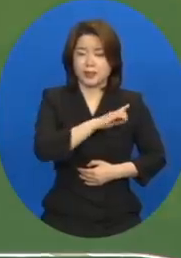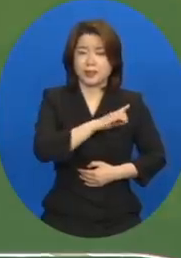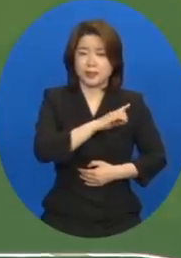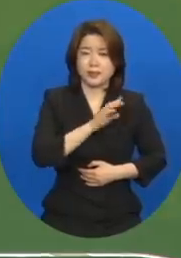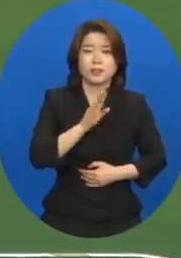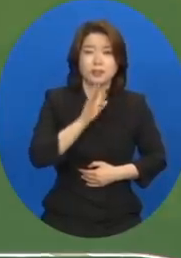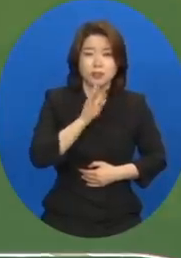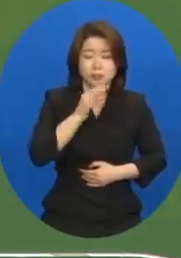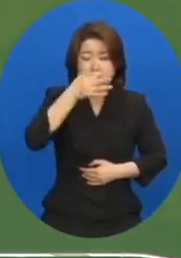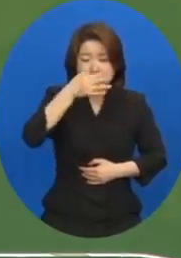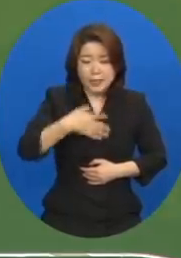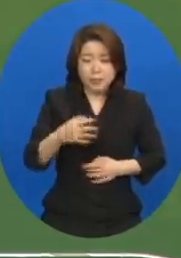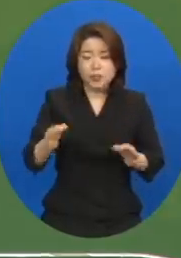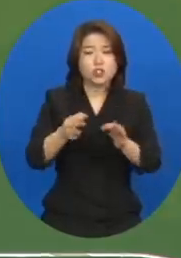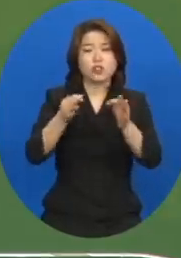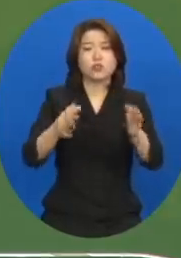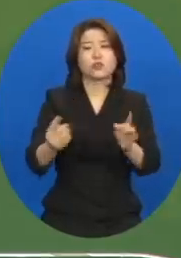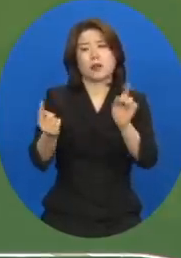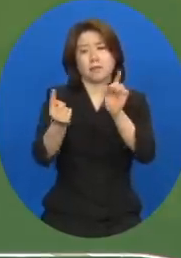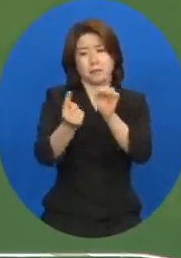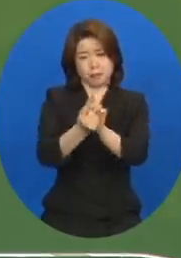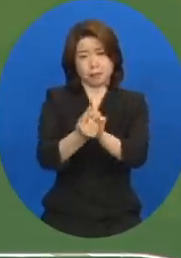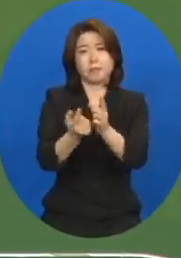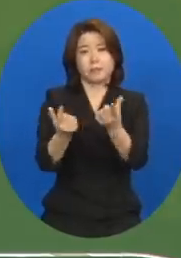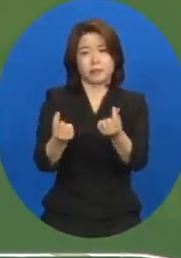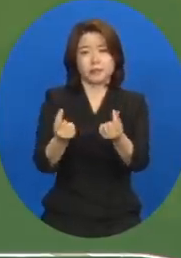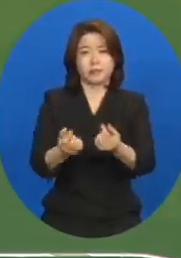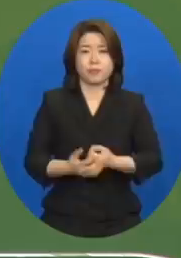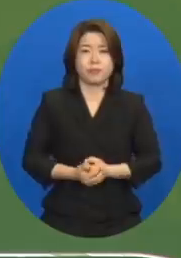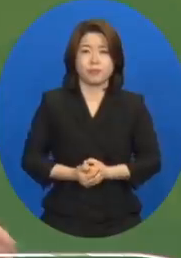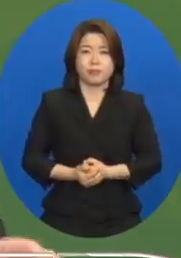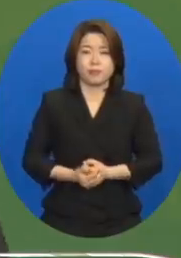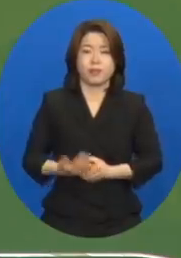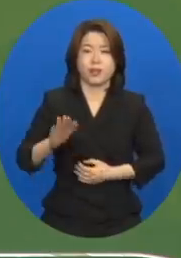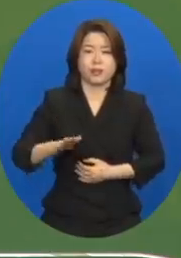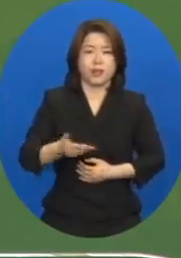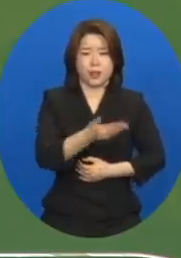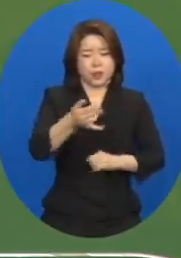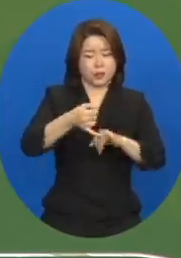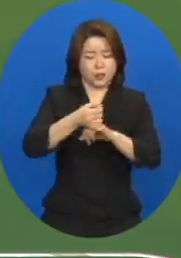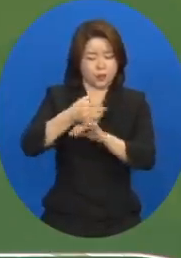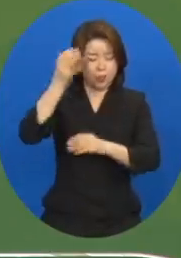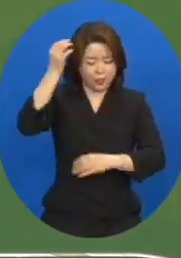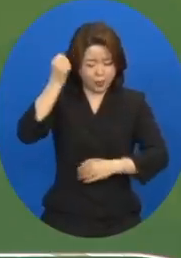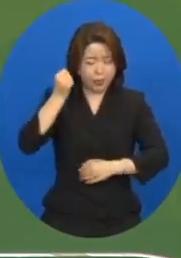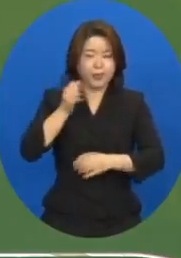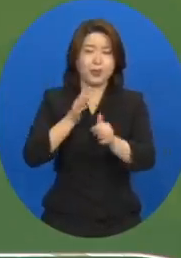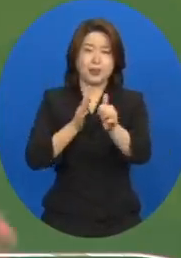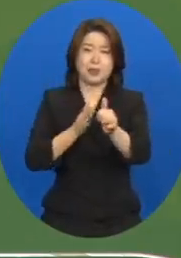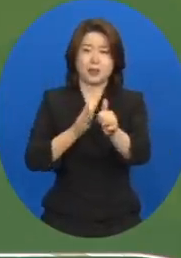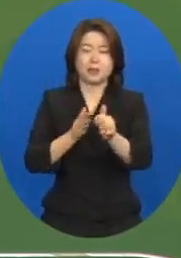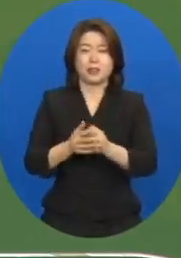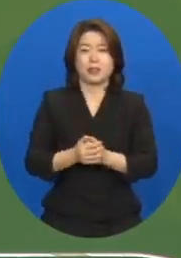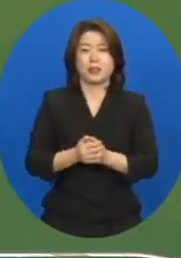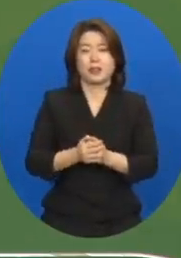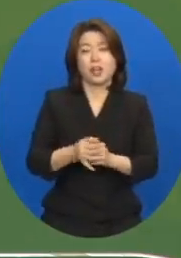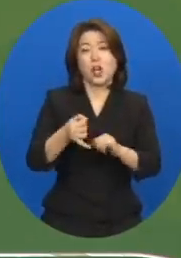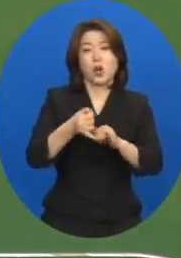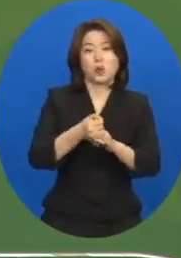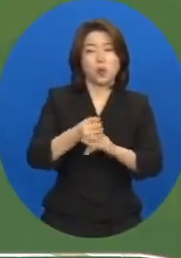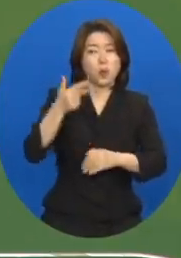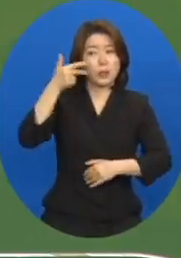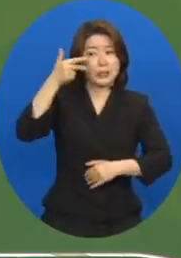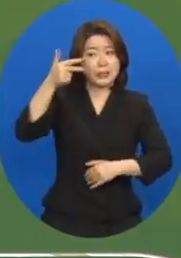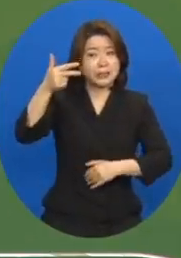정말 힘든 순간을 맞이하는 거죠. 여러분 꼭 기억해야 합니다. 반드시 7일째가